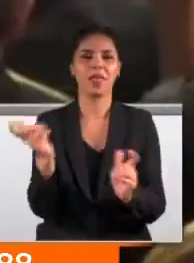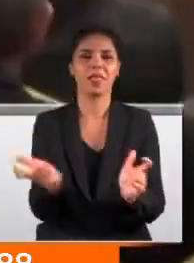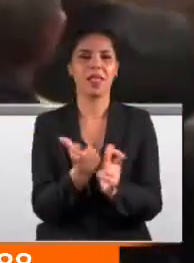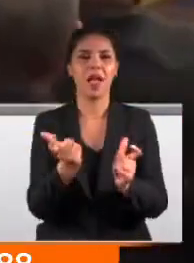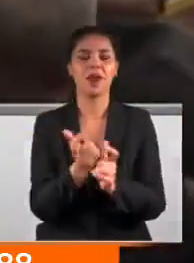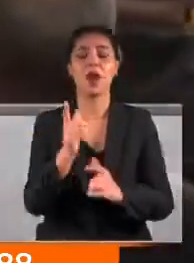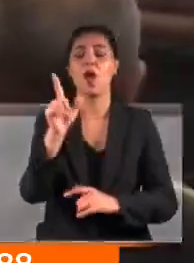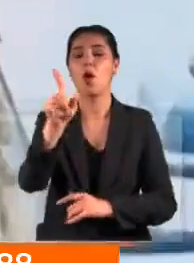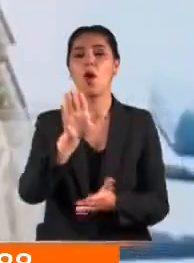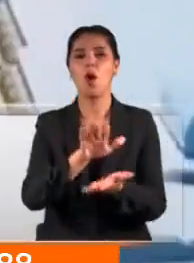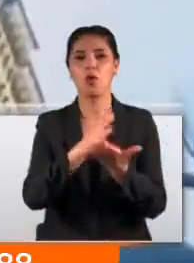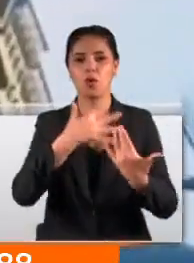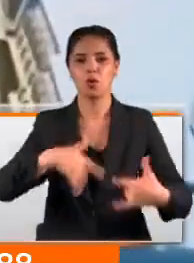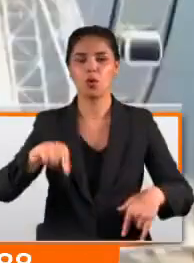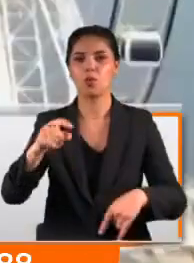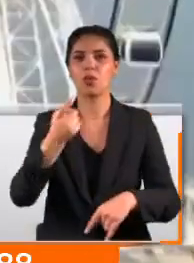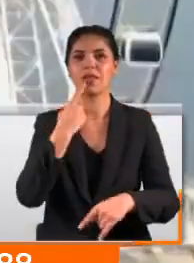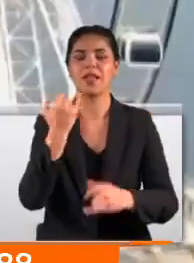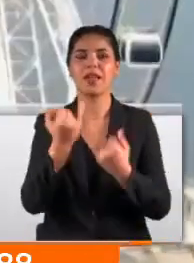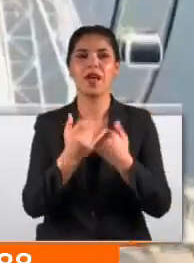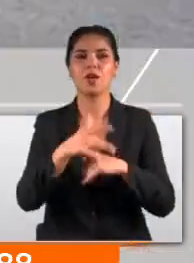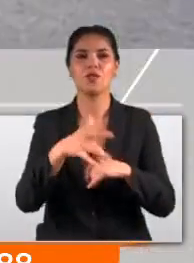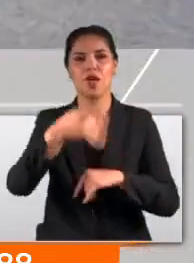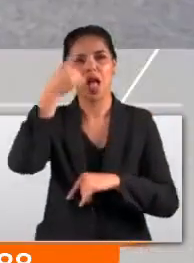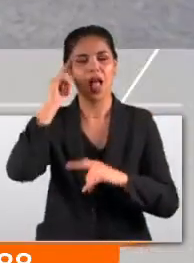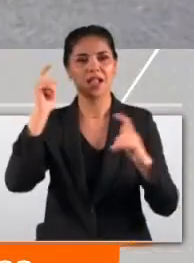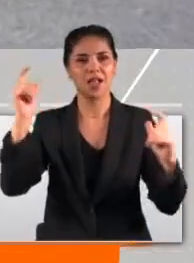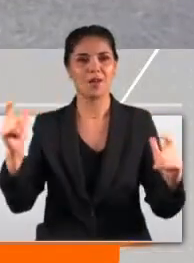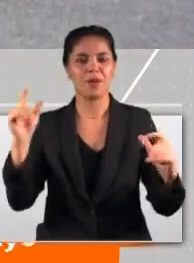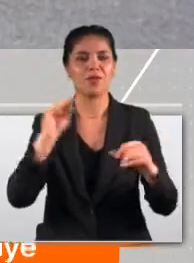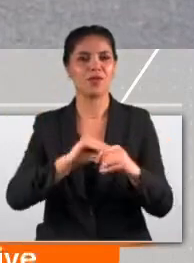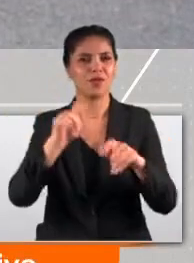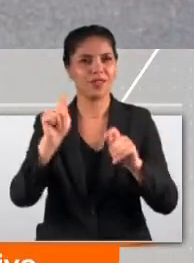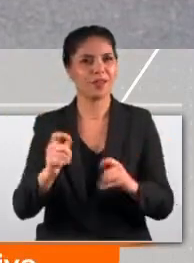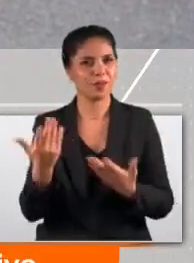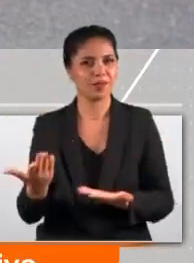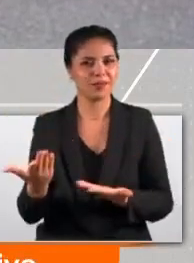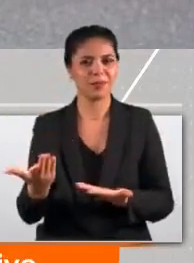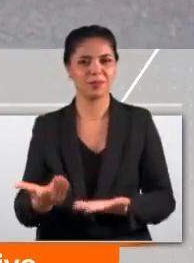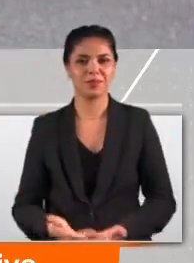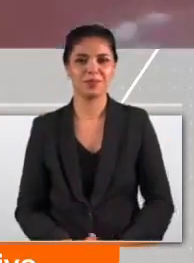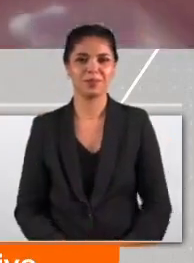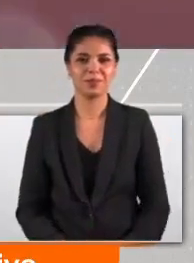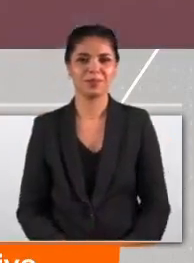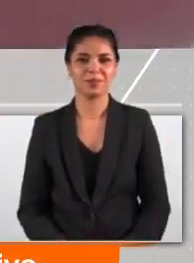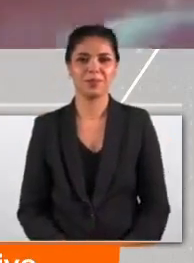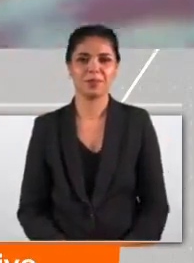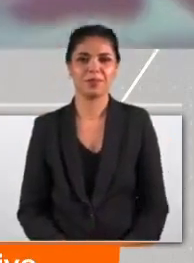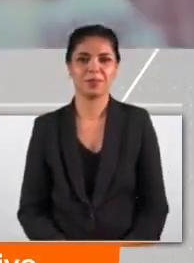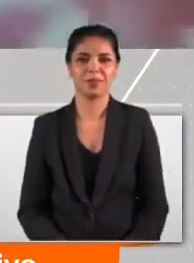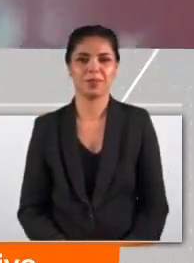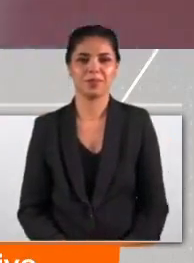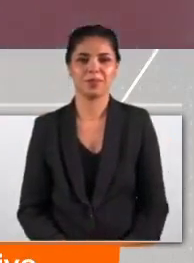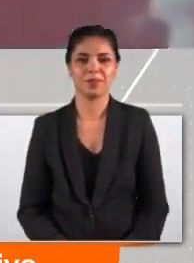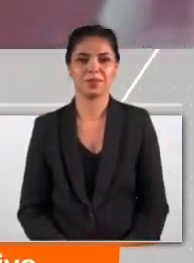ödül töreni bu sene kardeş ülke Azerbaycan'daydı. Kardeş Yardımı adlı haber ile ATV Haber'den haber